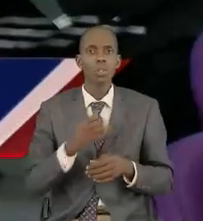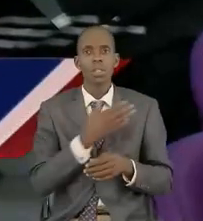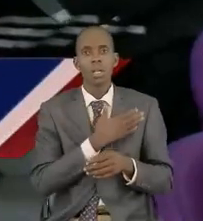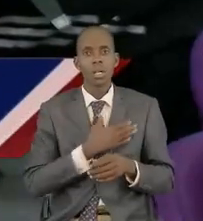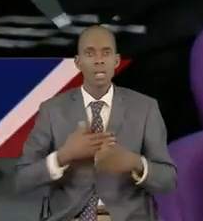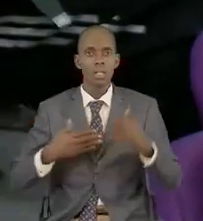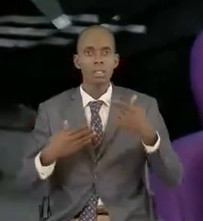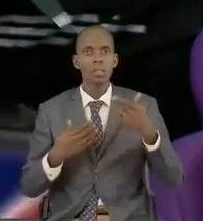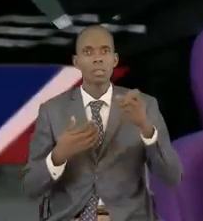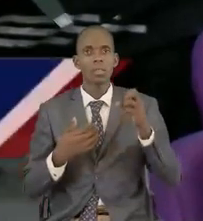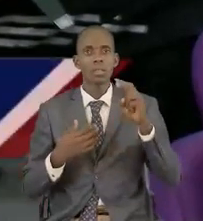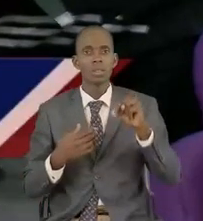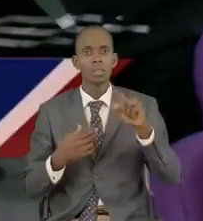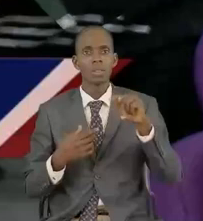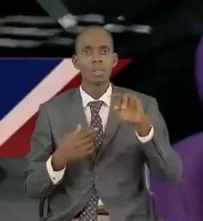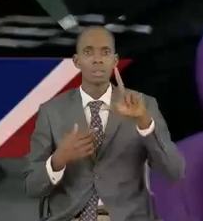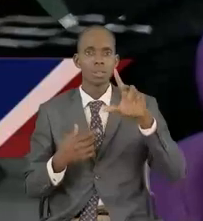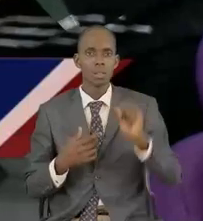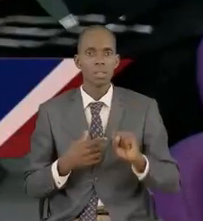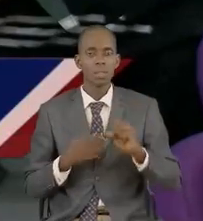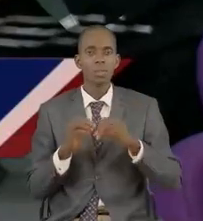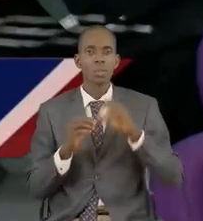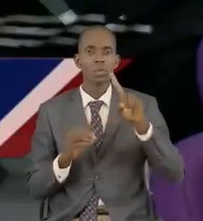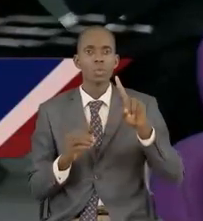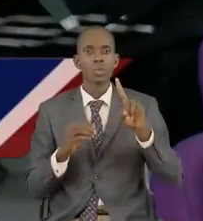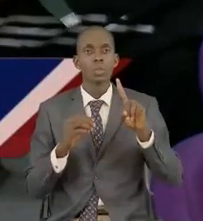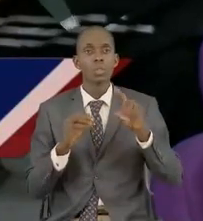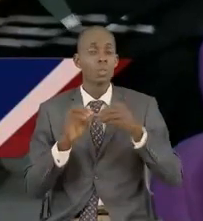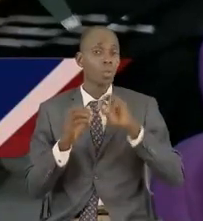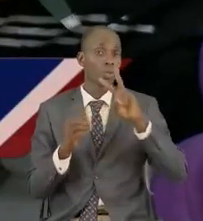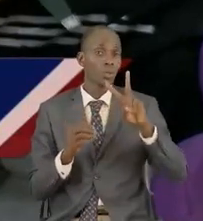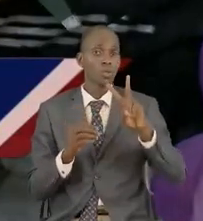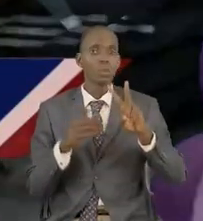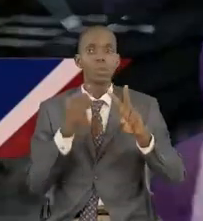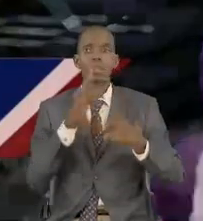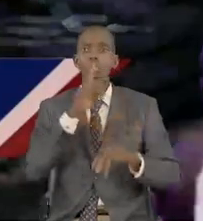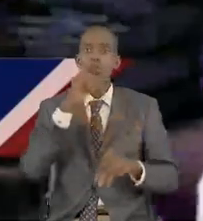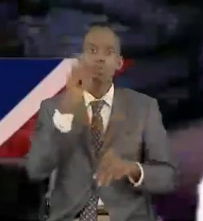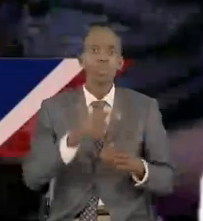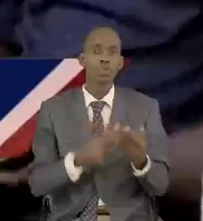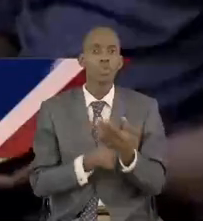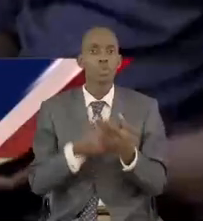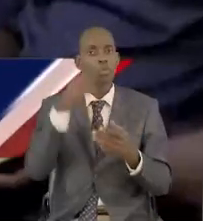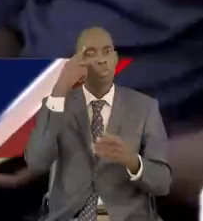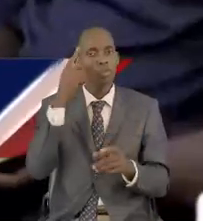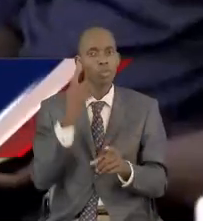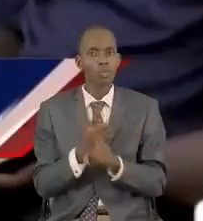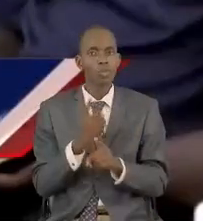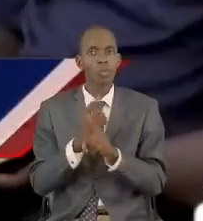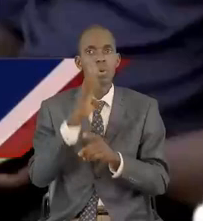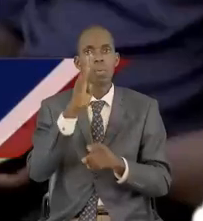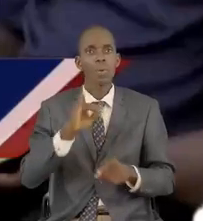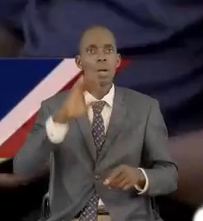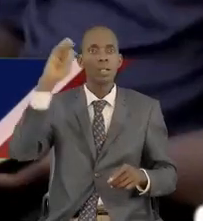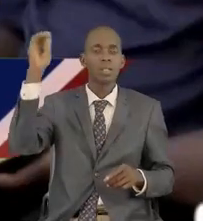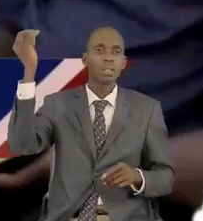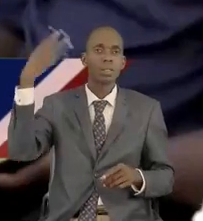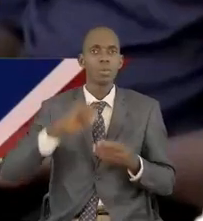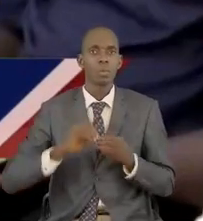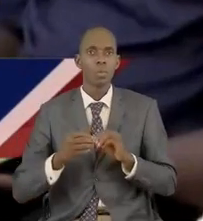de l'Évangile sur pour la justification par la grâce 3